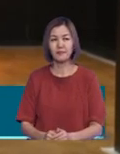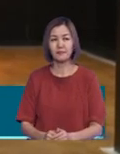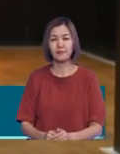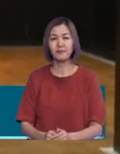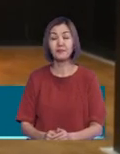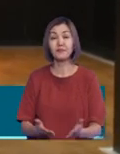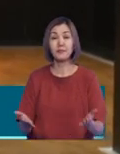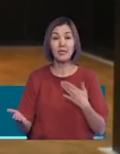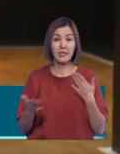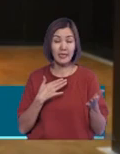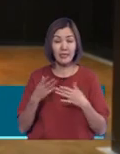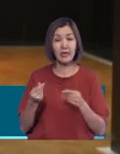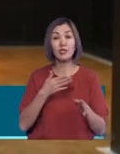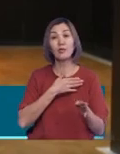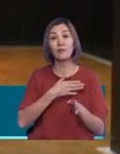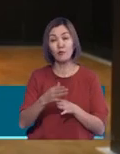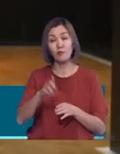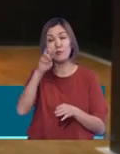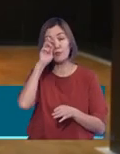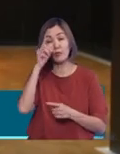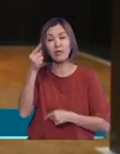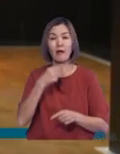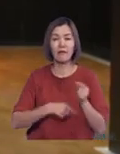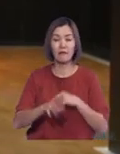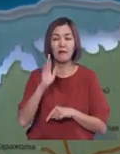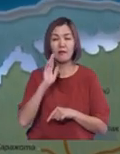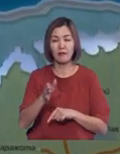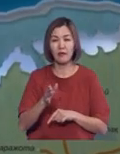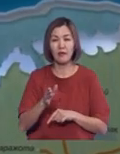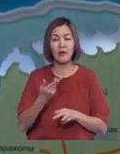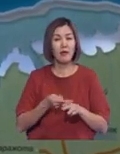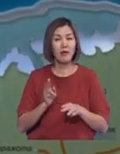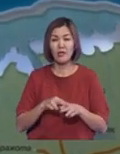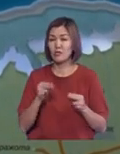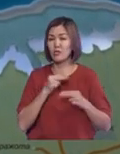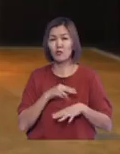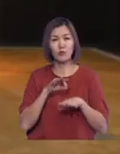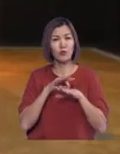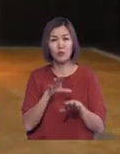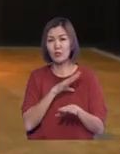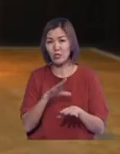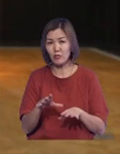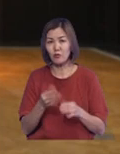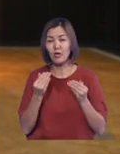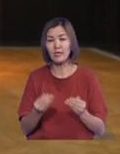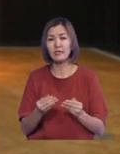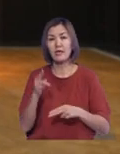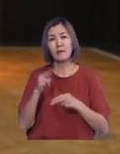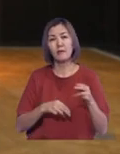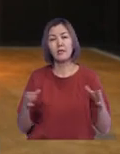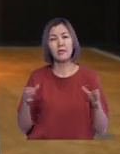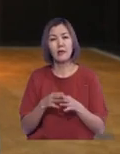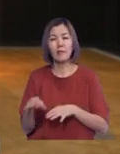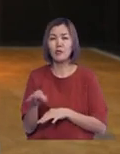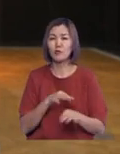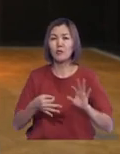бюджет. Егер ақша бөлінген болса, ол мемлекетке қайтарылады. Себебі, ешқандай жұмыстар жүргізілмеді. Қазір мердігер мекеме